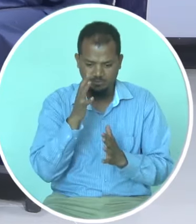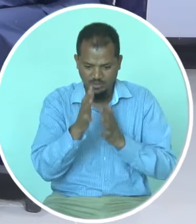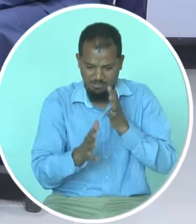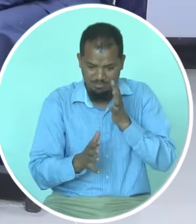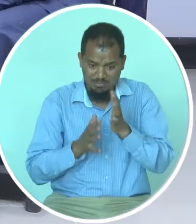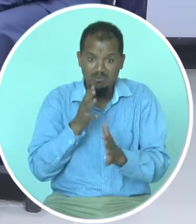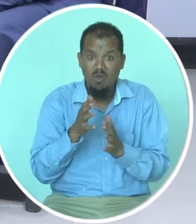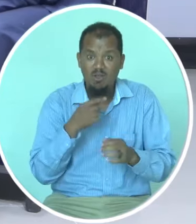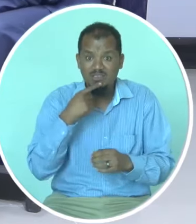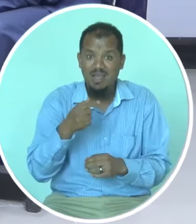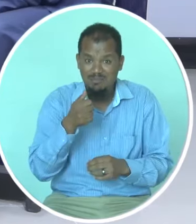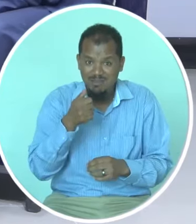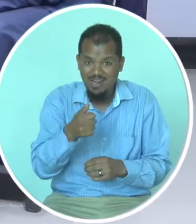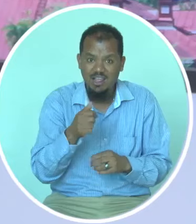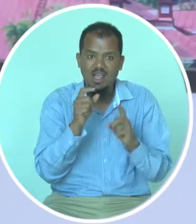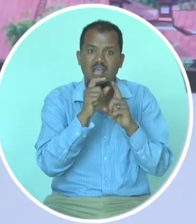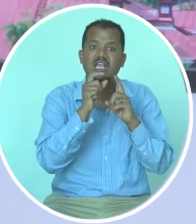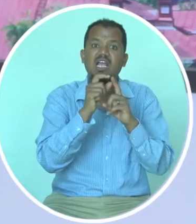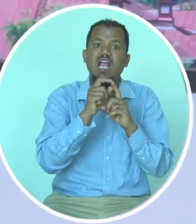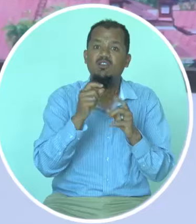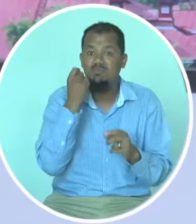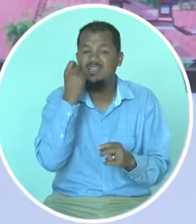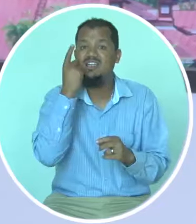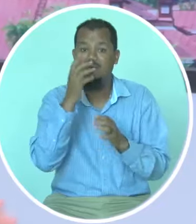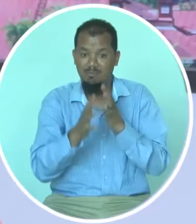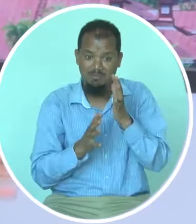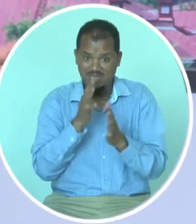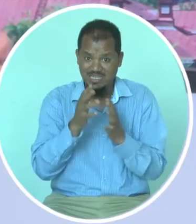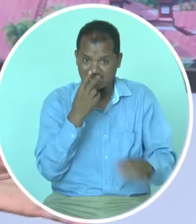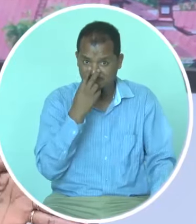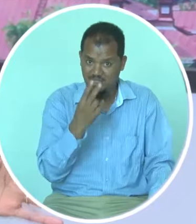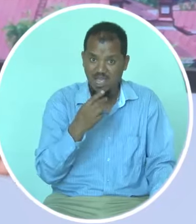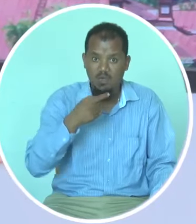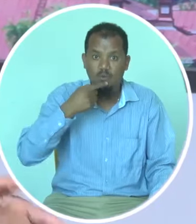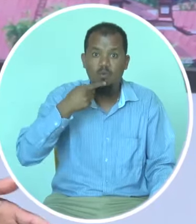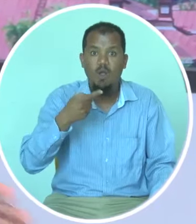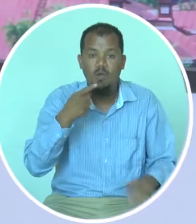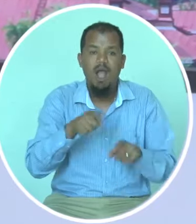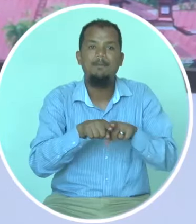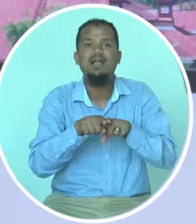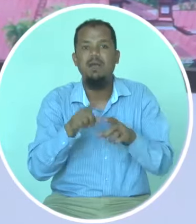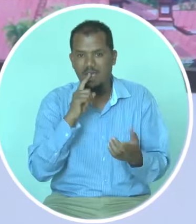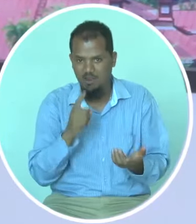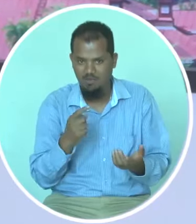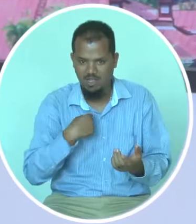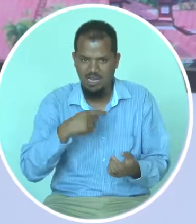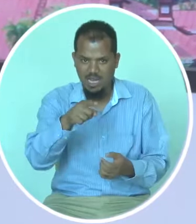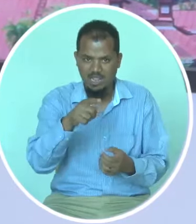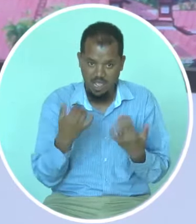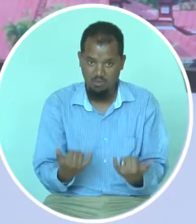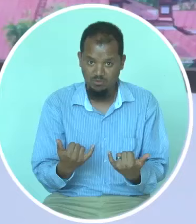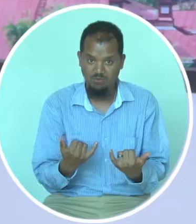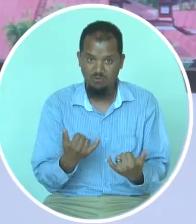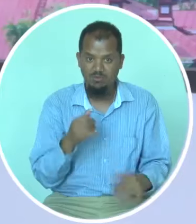የምልክት ቋንቋ ሲባል በራሱ ከቃሉ የምንረዳው በምልክት የሚታይ ቋንቋ ወይም መግባቢያ ነው ትክክል እኔ እናንተ